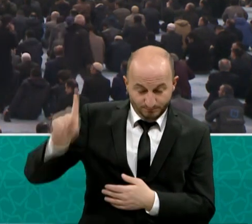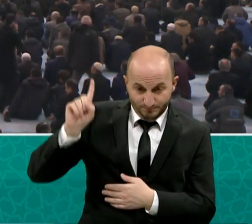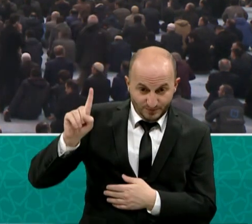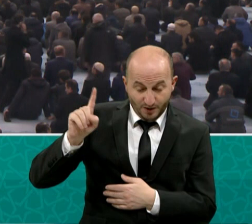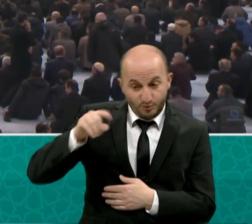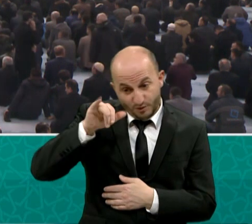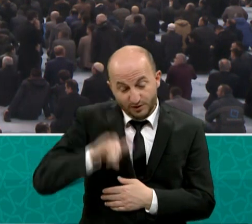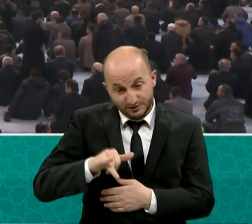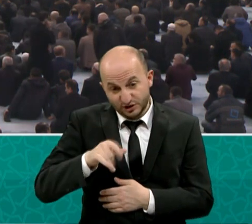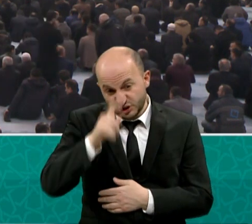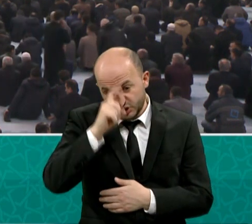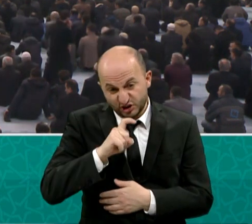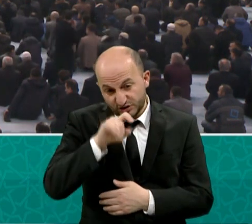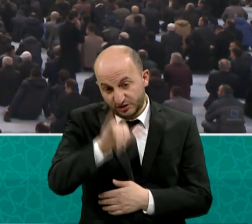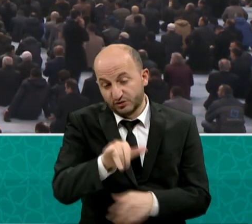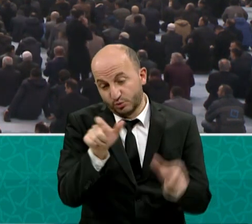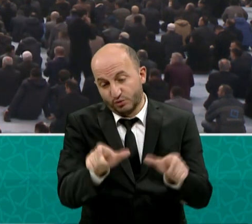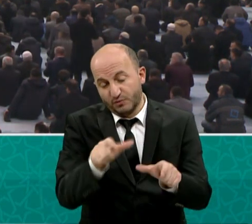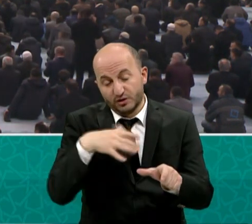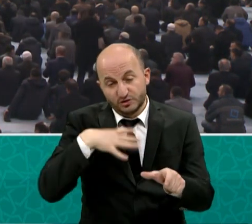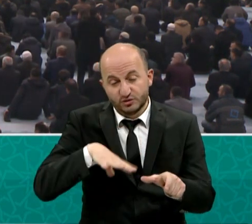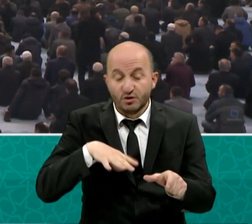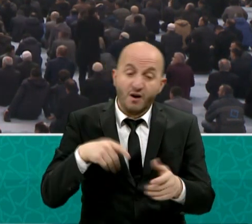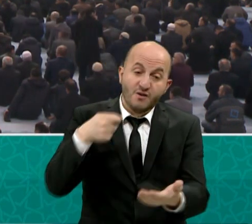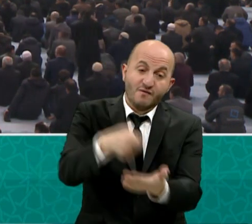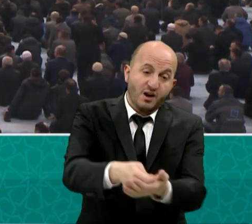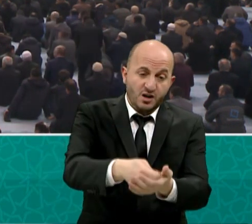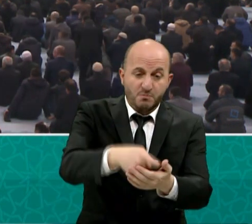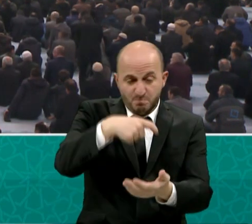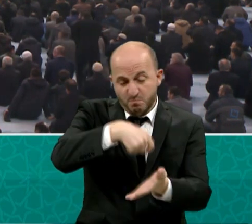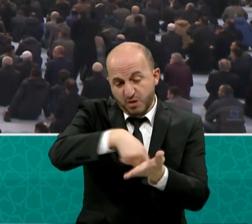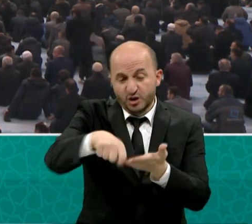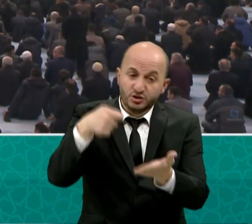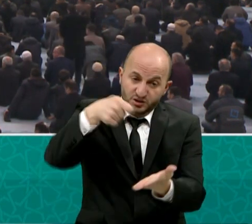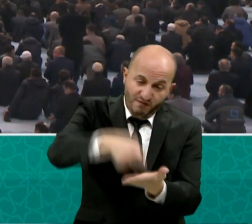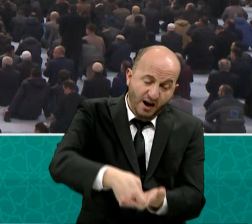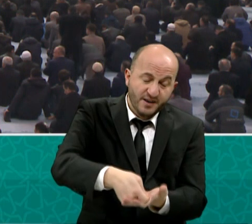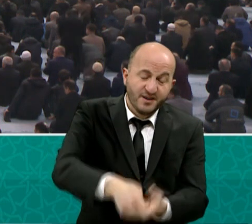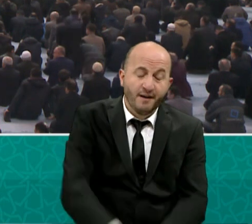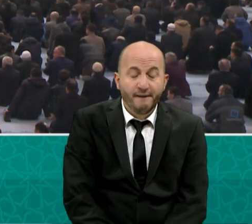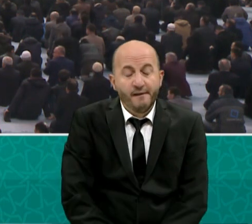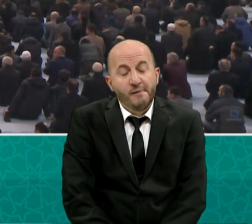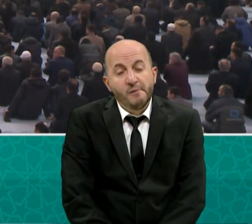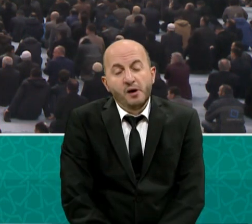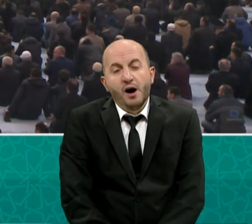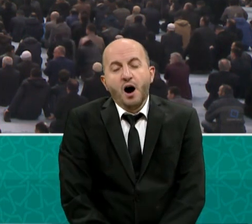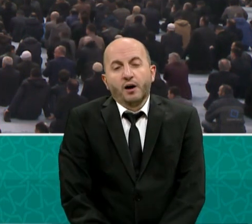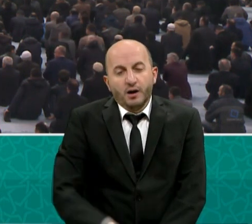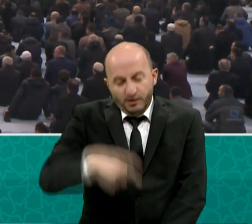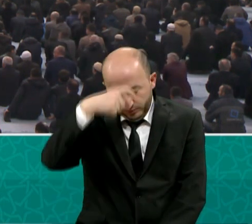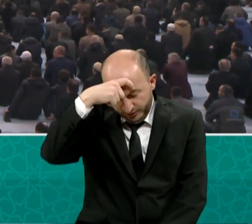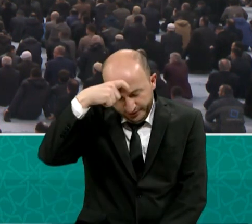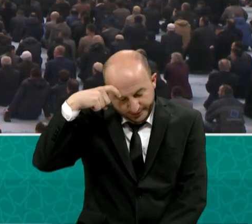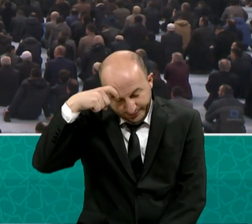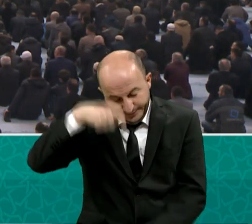onun hakkını da korumayı istiyor. Hem hakkını ver, yani örnek olsun diye söylüyorum. Hem emeğinin hakkını